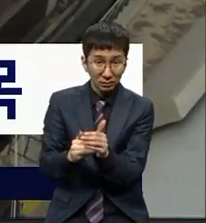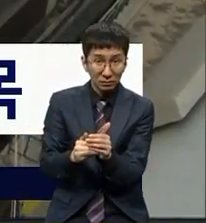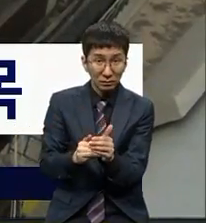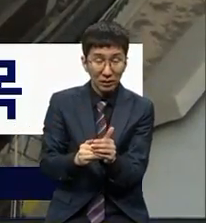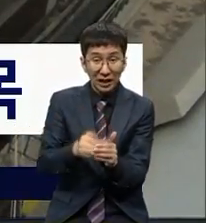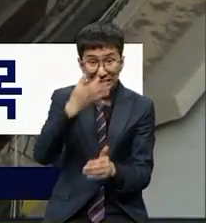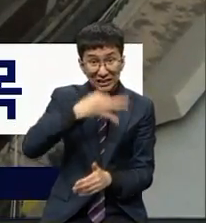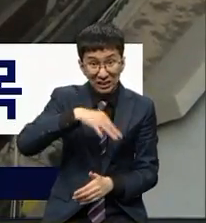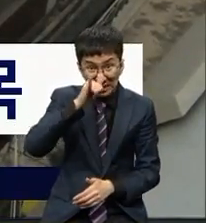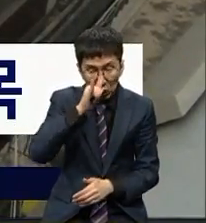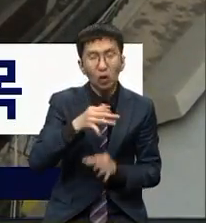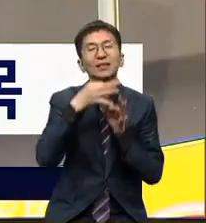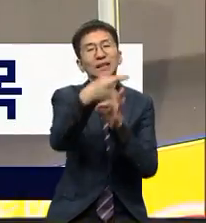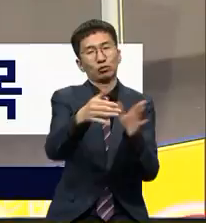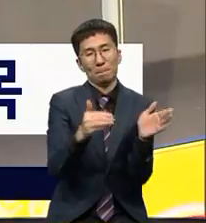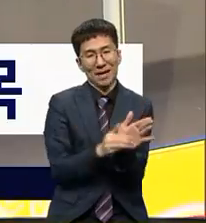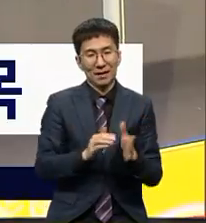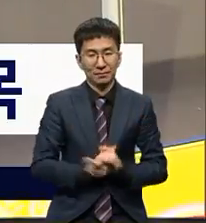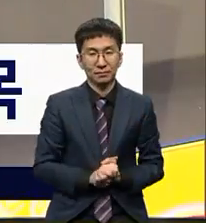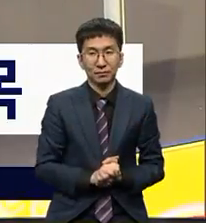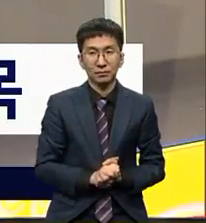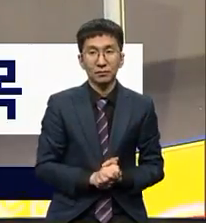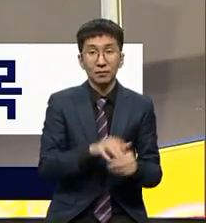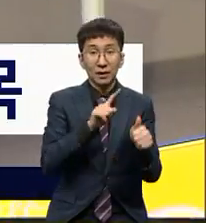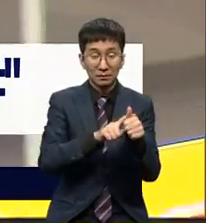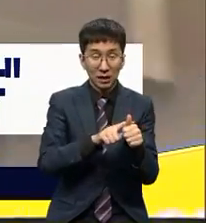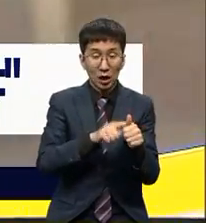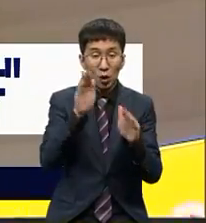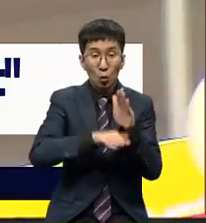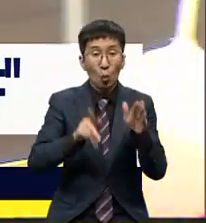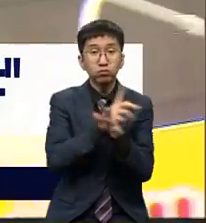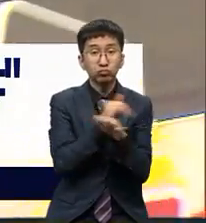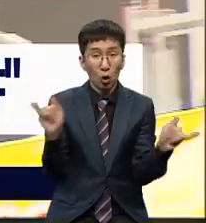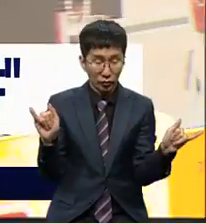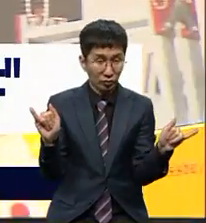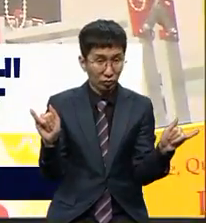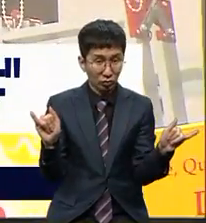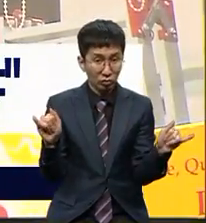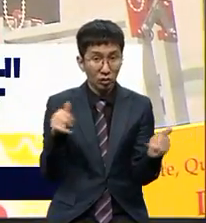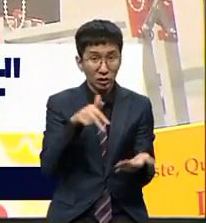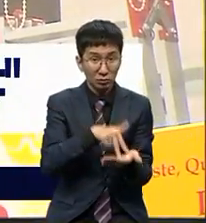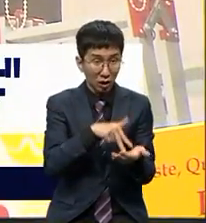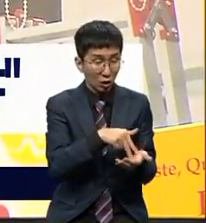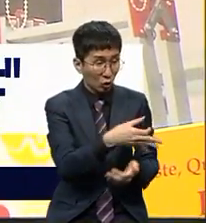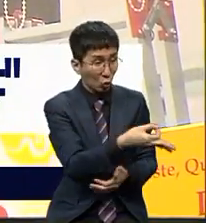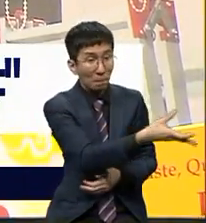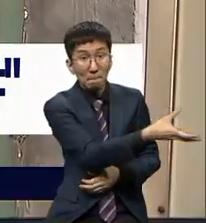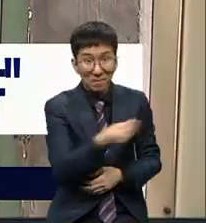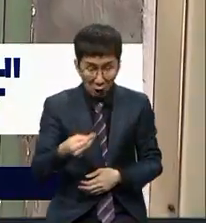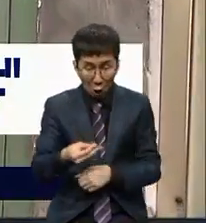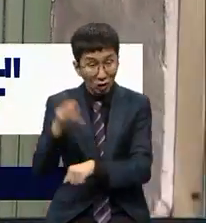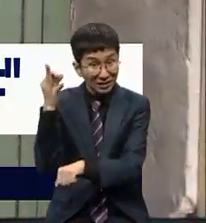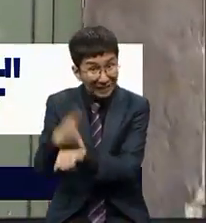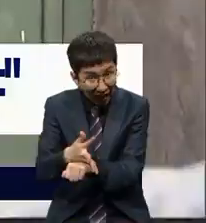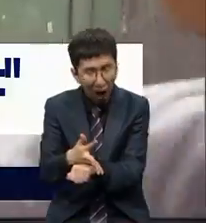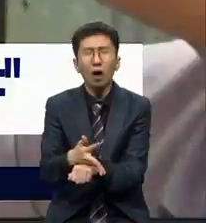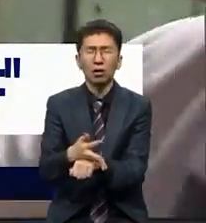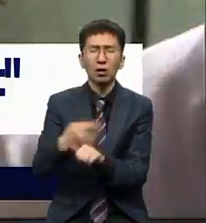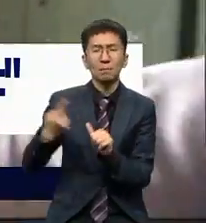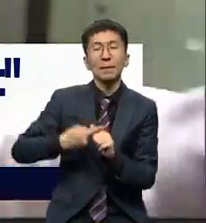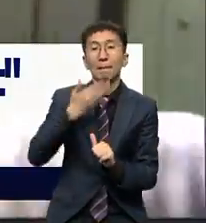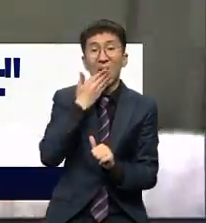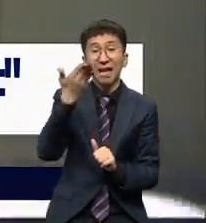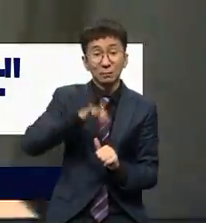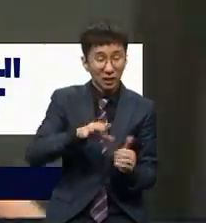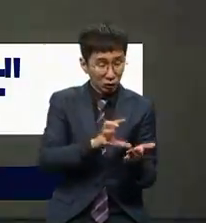걸로 알려졌습니다. 김 의원은 공직자가 무리하게 빚내서 집을 샀단 비판은 감수할 수 있지만 미공개 정보